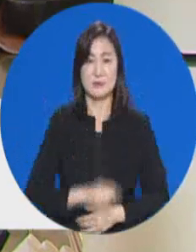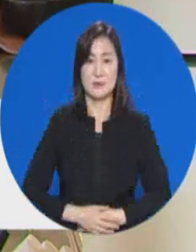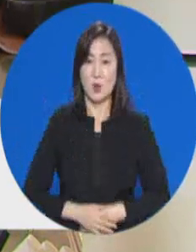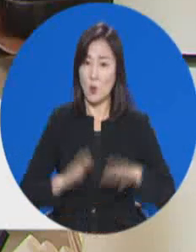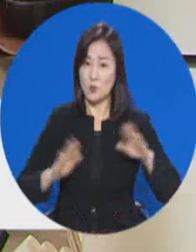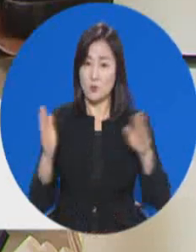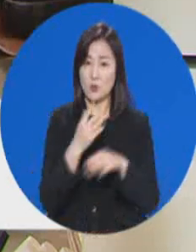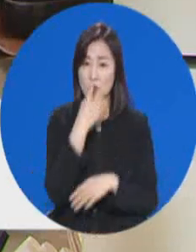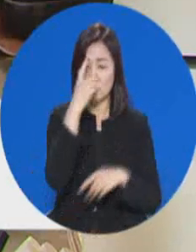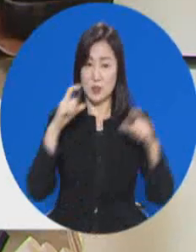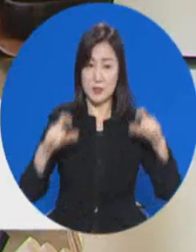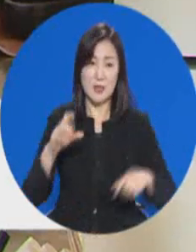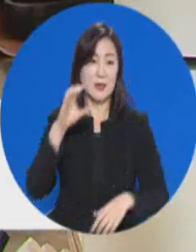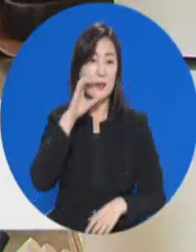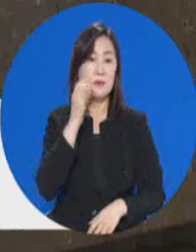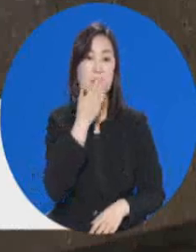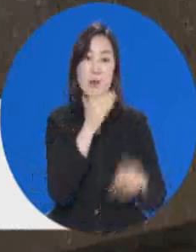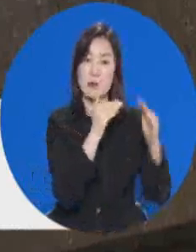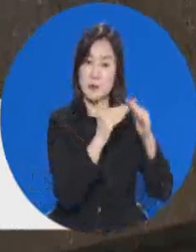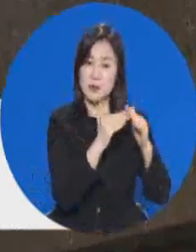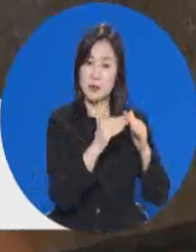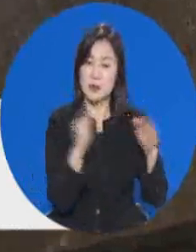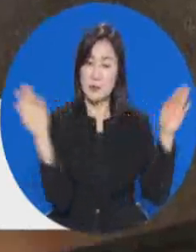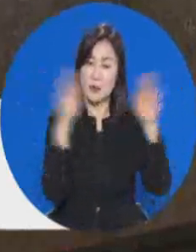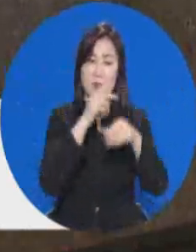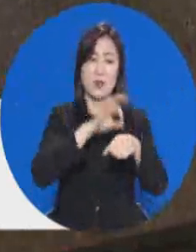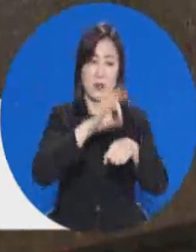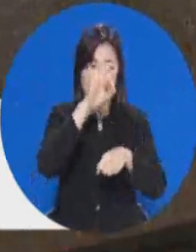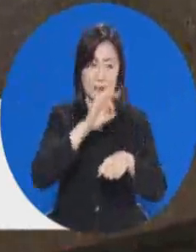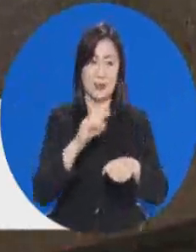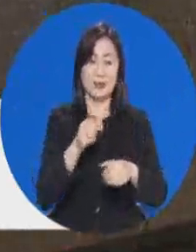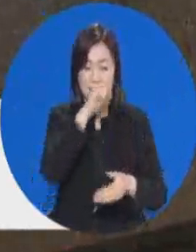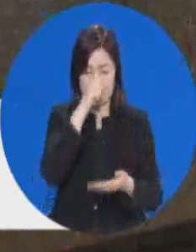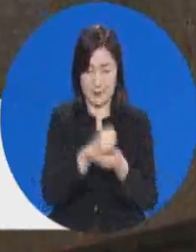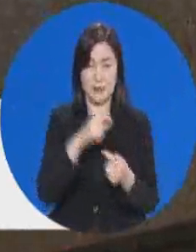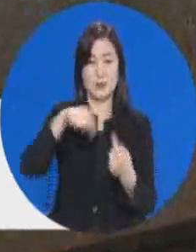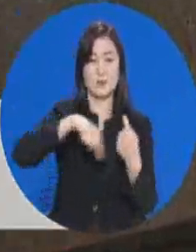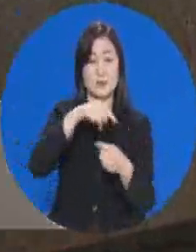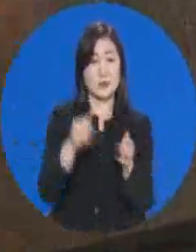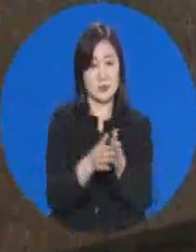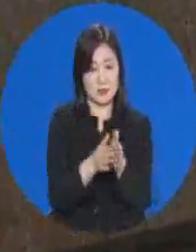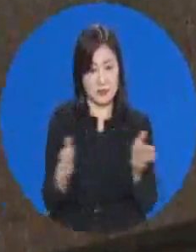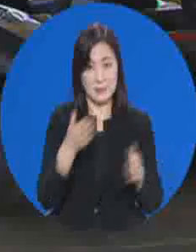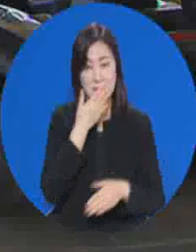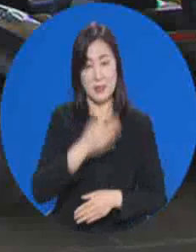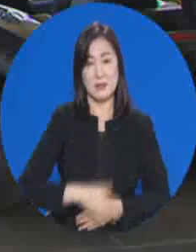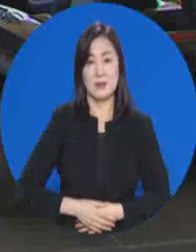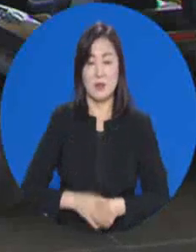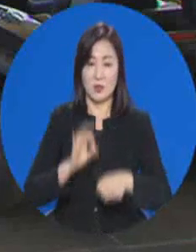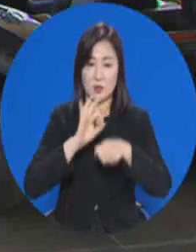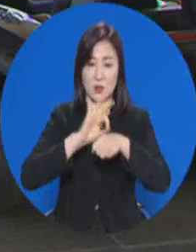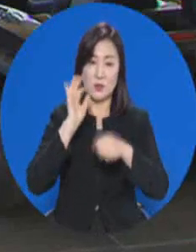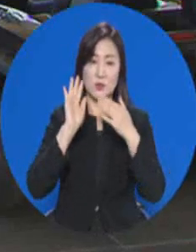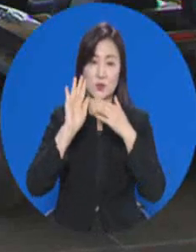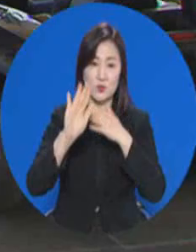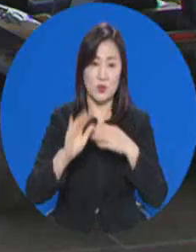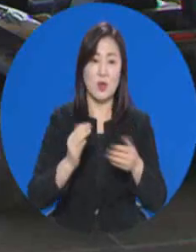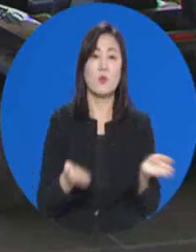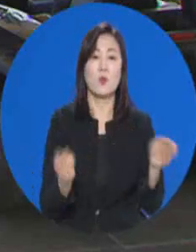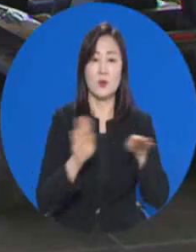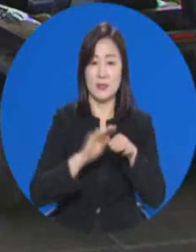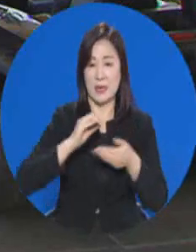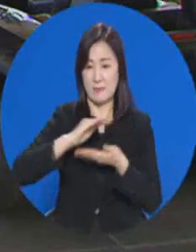오늘부터 순천은 카페, 음식점도 밤 10시까지 정상 영업을 할 수 있게 됐으며 밤 10시 이후에는 포장이나